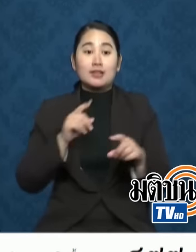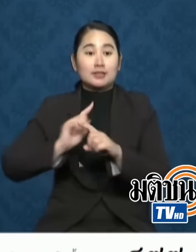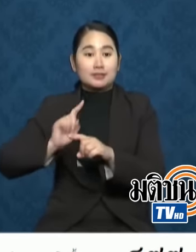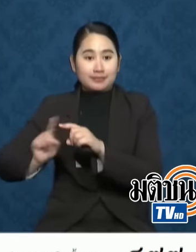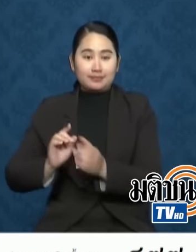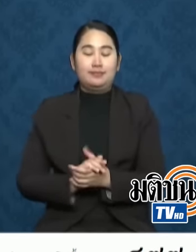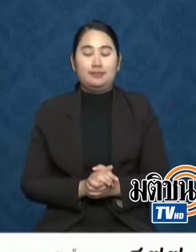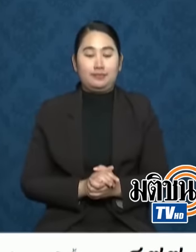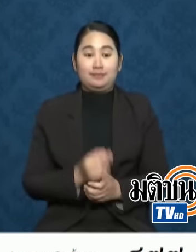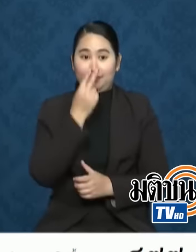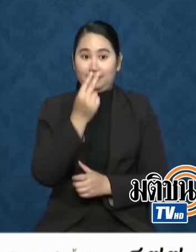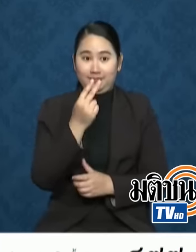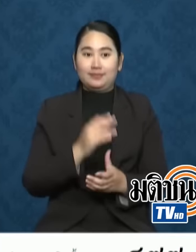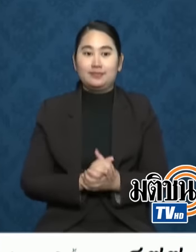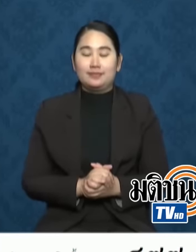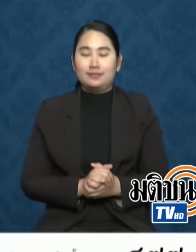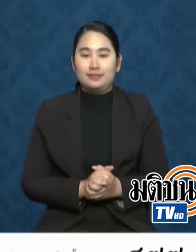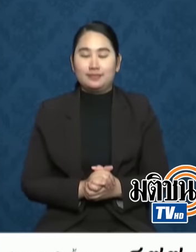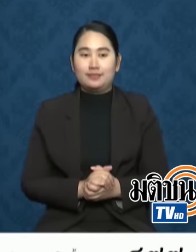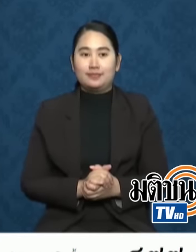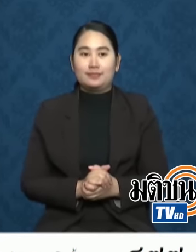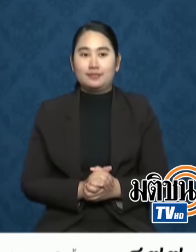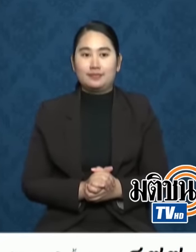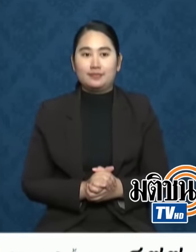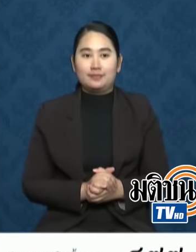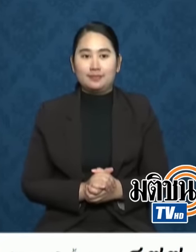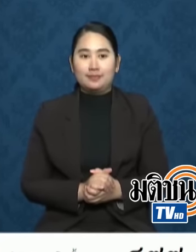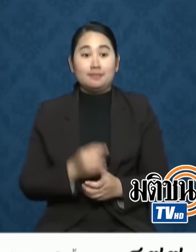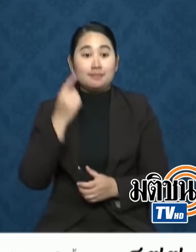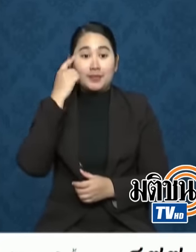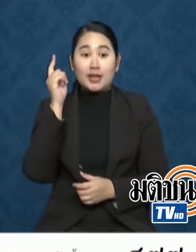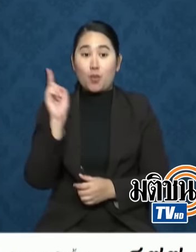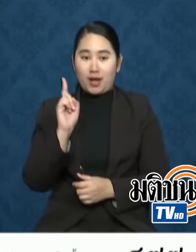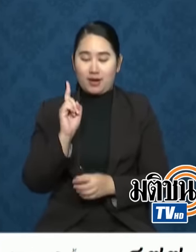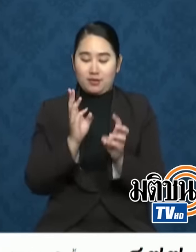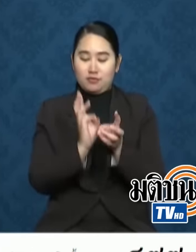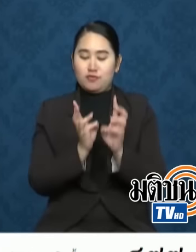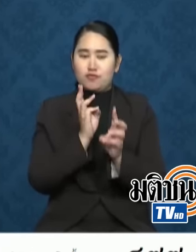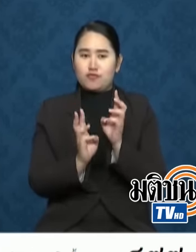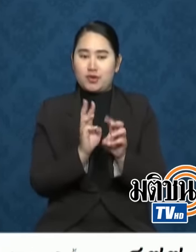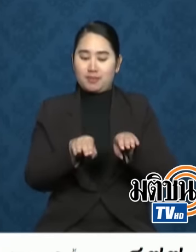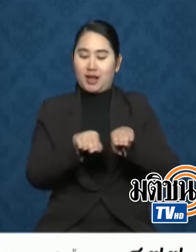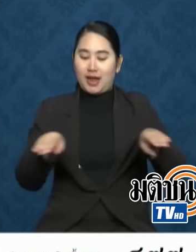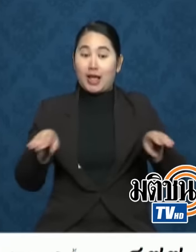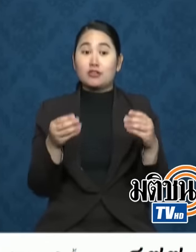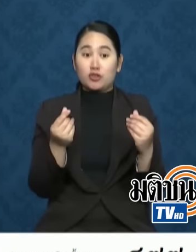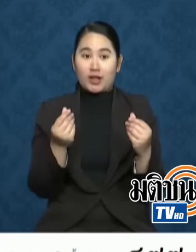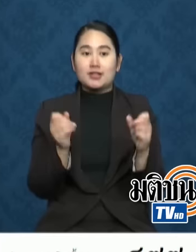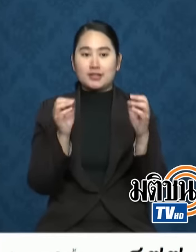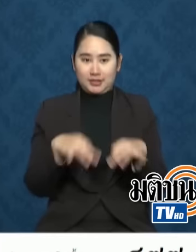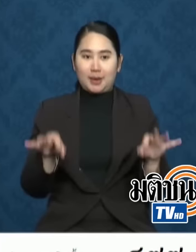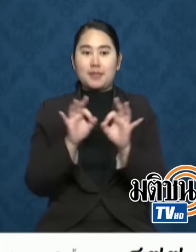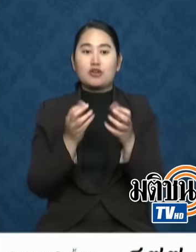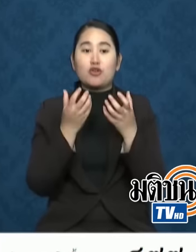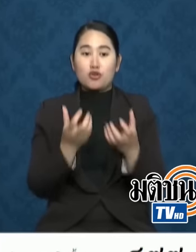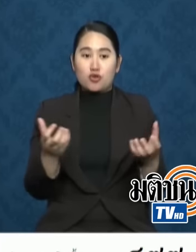บประมาณด้านการพยากรณ์กันก่อนการที่จะพยากรณ์ค่า PM 2.5 ได้อย่างแม่นยำเราจำเป็นต้องมีเครื่องวัดระดับค่าชั้นบรรยาก